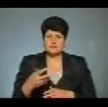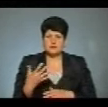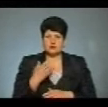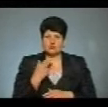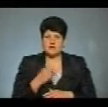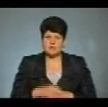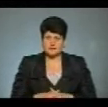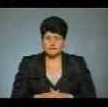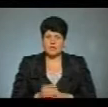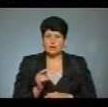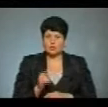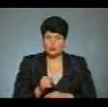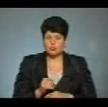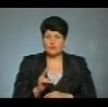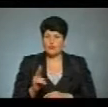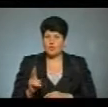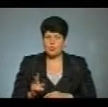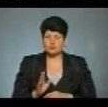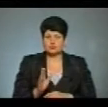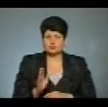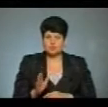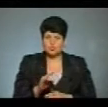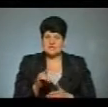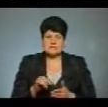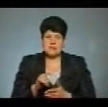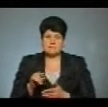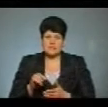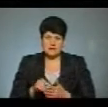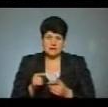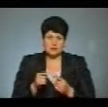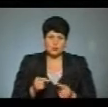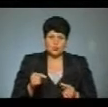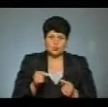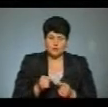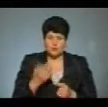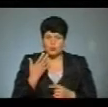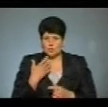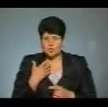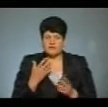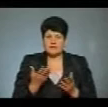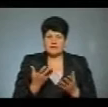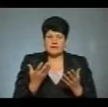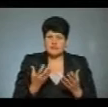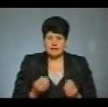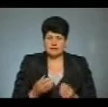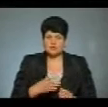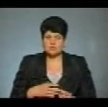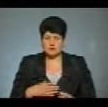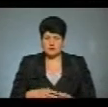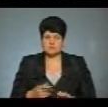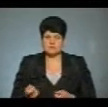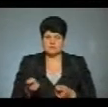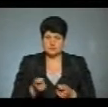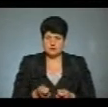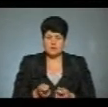червня. Тому в кого будуть запитання, уточнення, коли саме, в який день очікувати